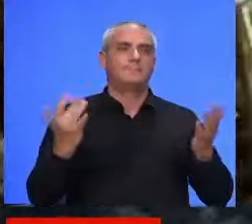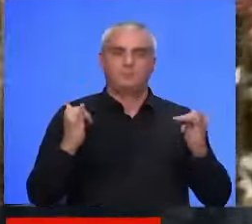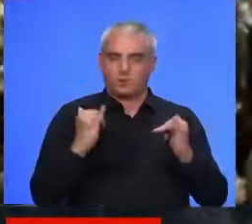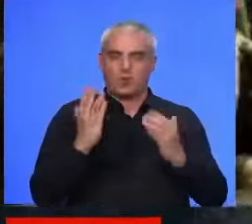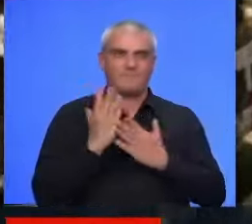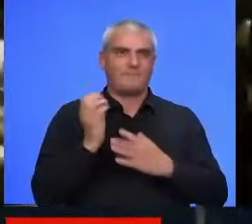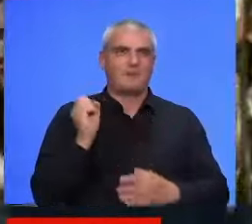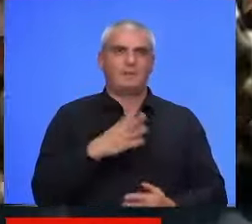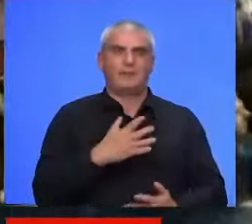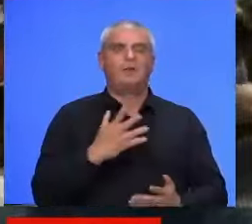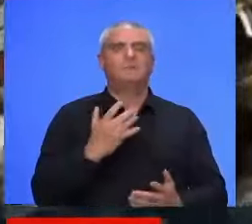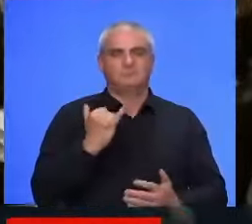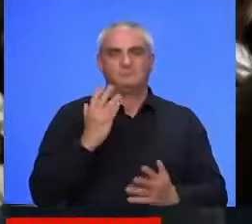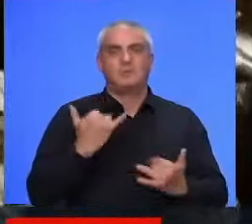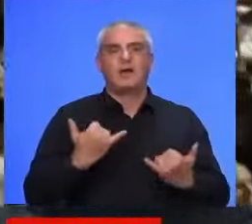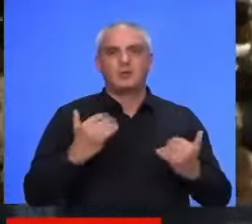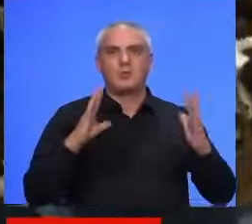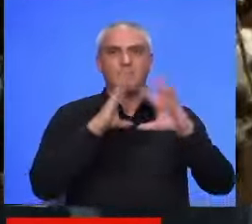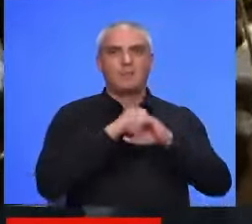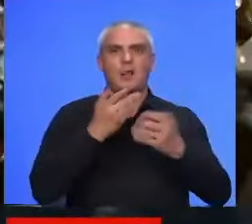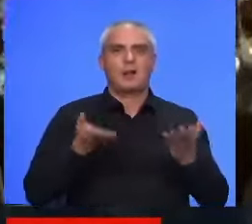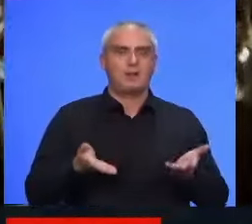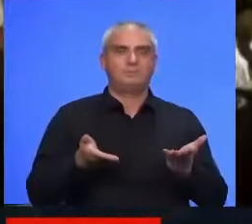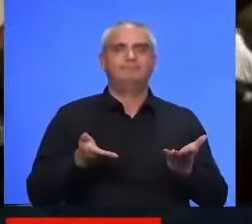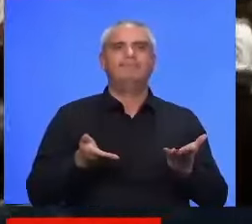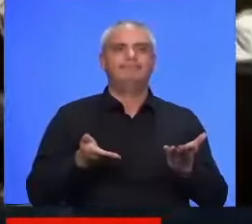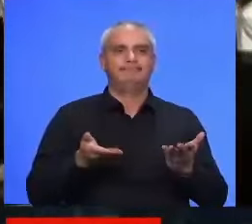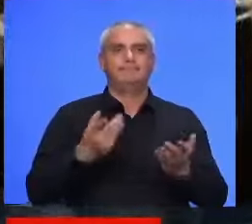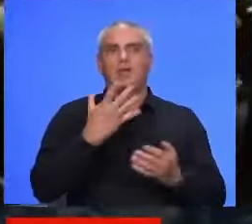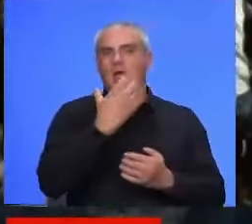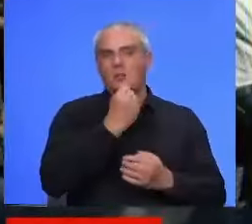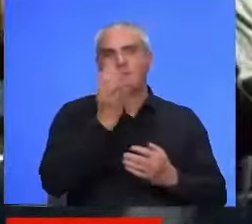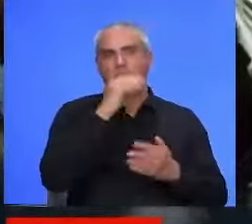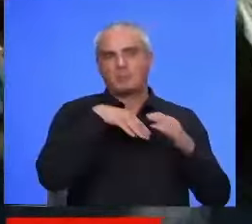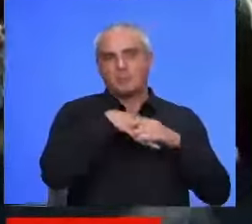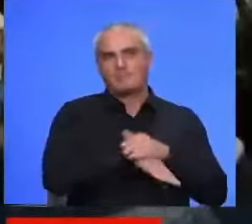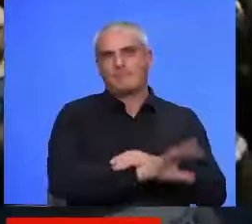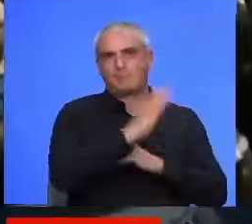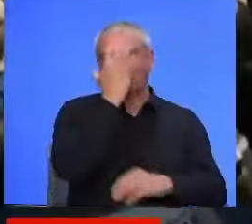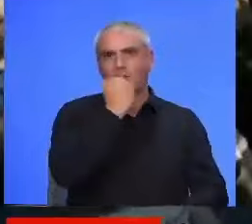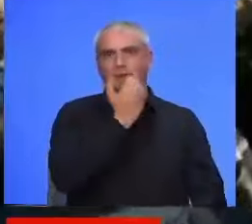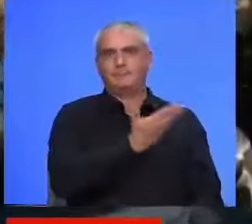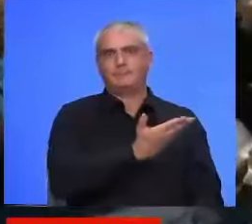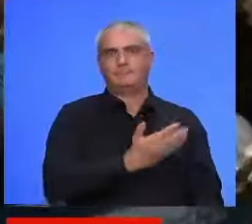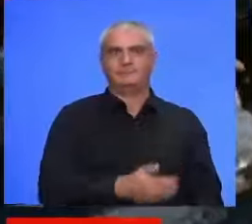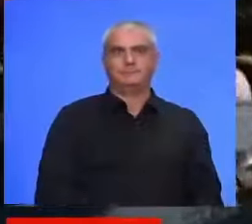כאן, וכן, גם את הלילה הזה יעבירו החטופים במנהרות